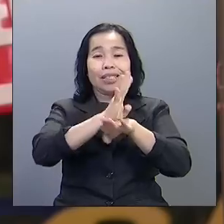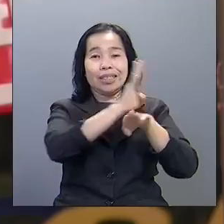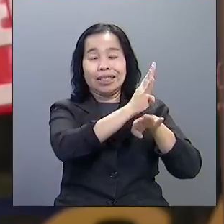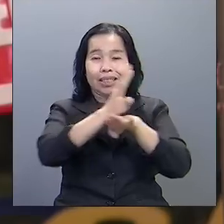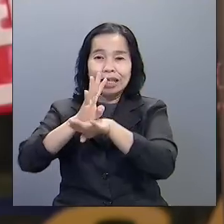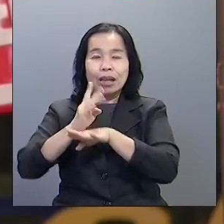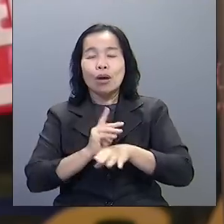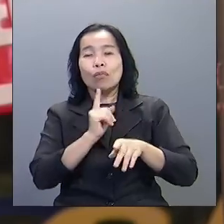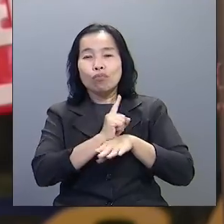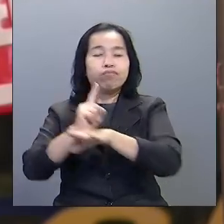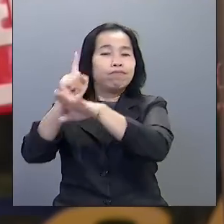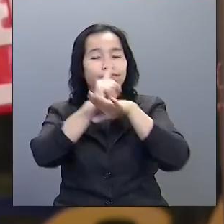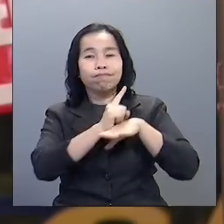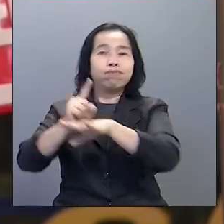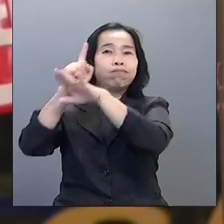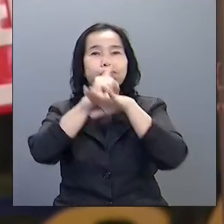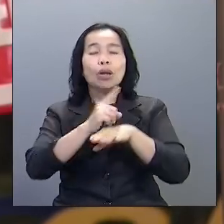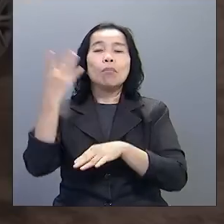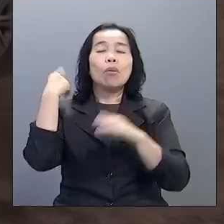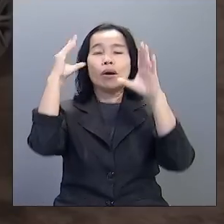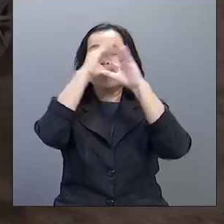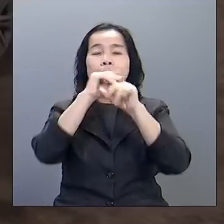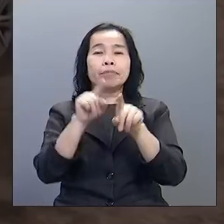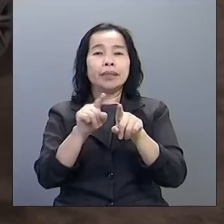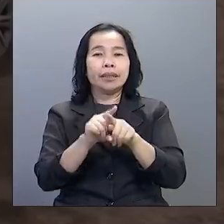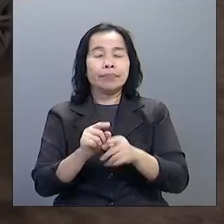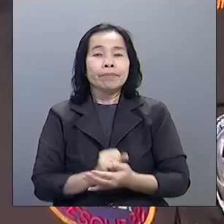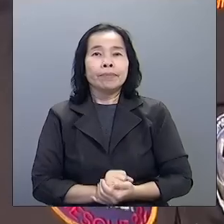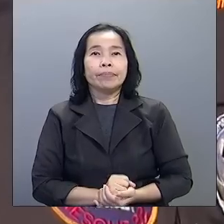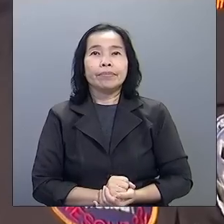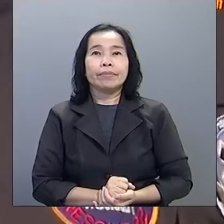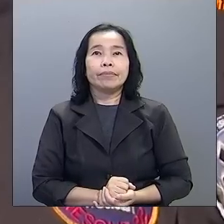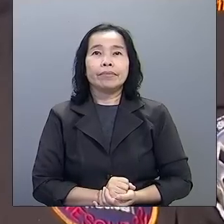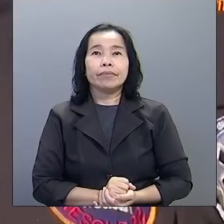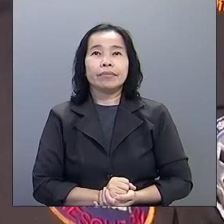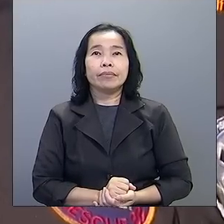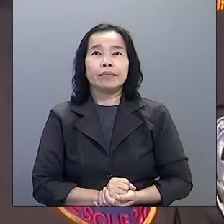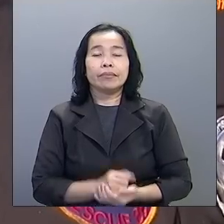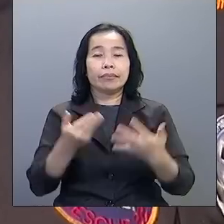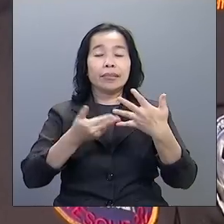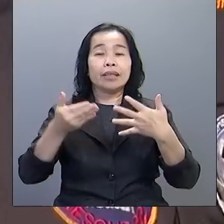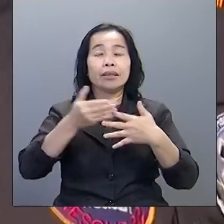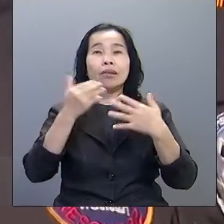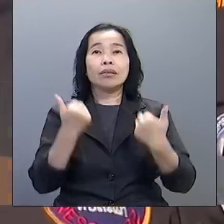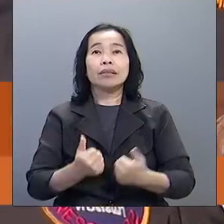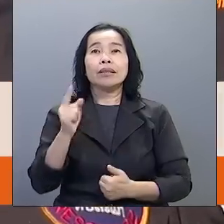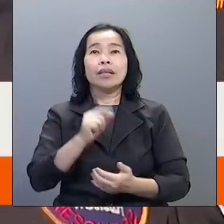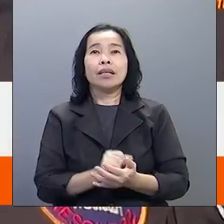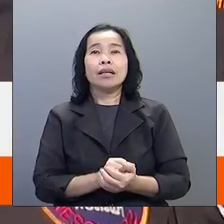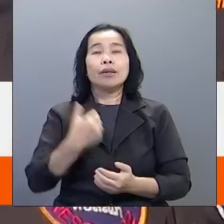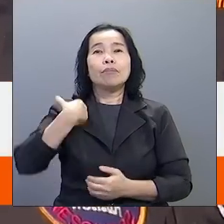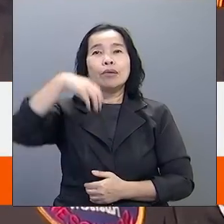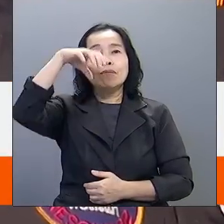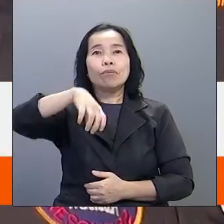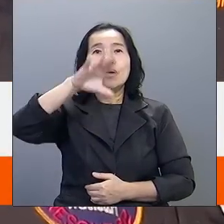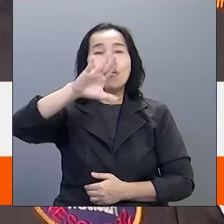ไปทีละคันตามแบบแผนเหมือนเมื่อคืนที่ผ่านมาครับ ขั้นตอนมาถึงก็ทางหน่วยงานของ